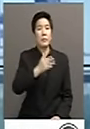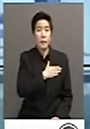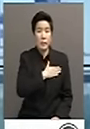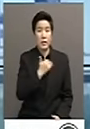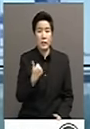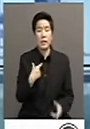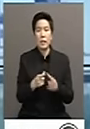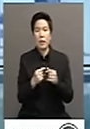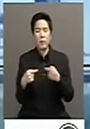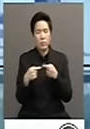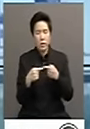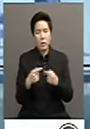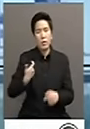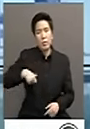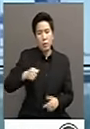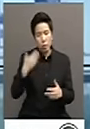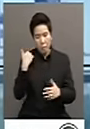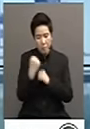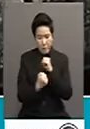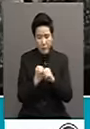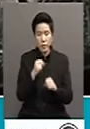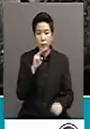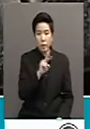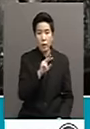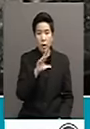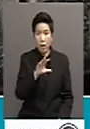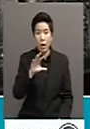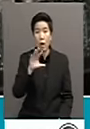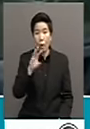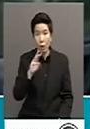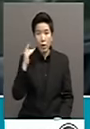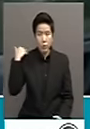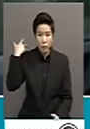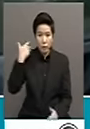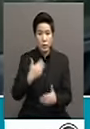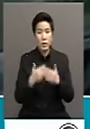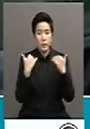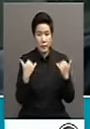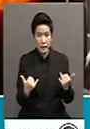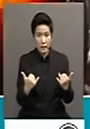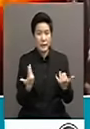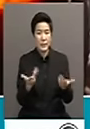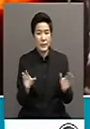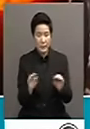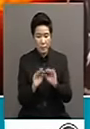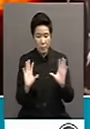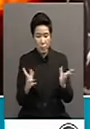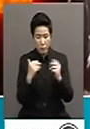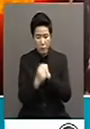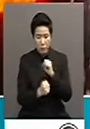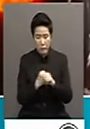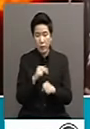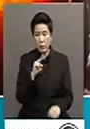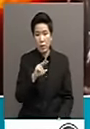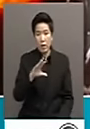ดีความก็สู้กันมาอย่างยาวนานตั้งแต่ปี2556นะฮะจนถึงวันนี้เกือบสิ้นปี2559ศ